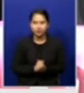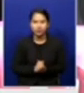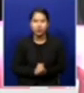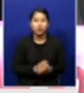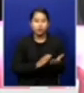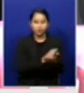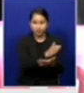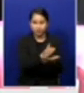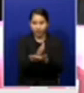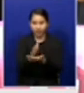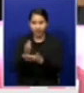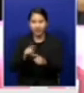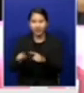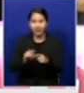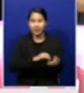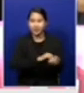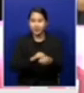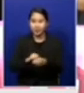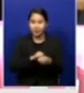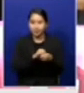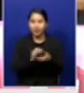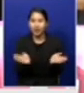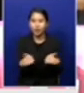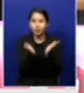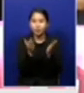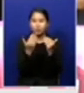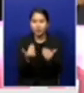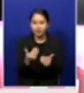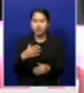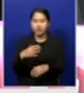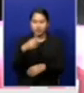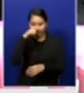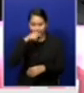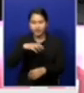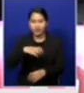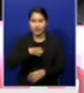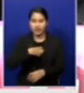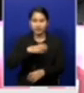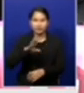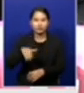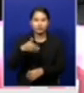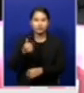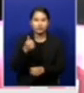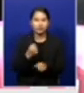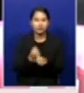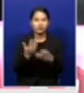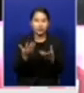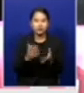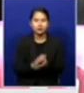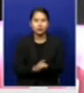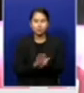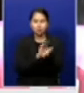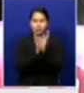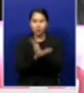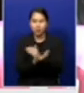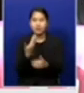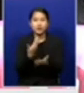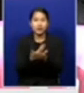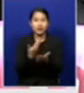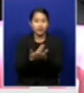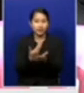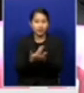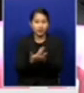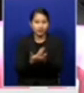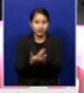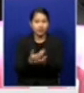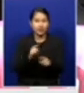ายเราก็ต้องผลักดันให้ในช่วงประเทศที่ต้องการการฟื้นฟูเนี่ยเราจะต้องนำมาใช้บริการการสร้างรายได้โดย